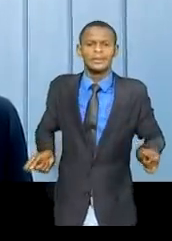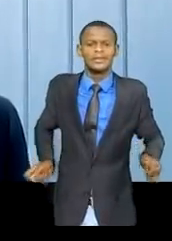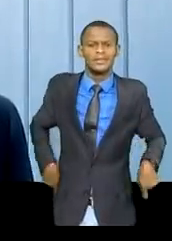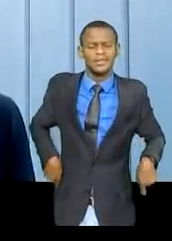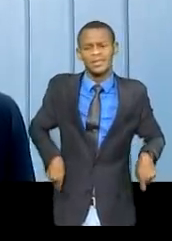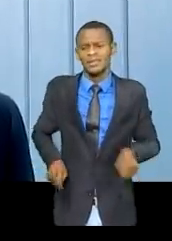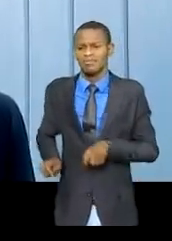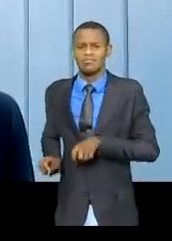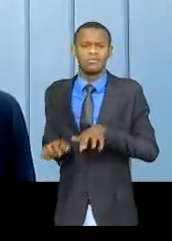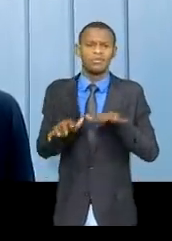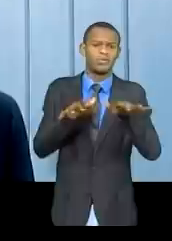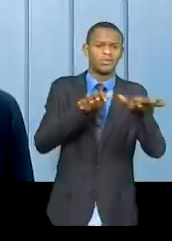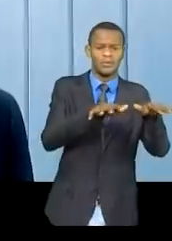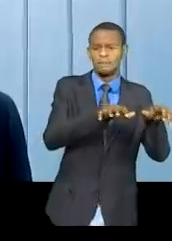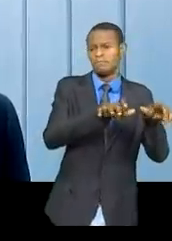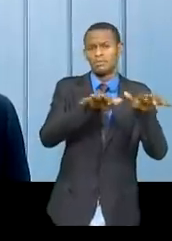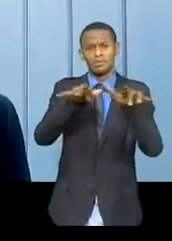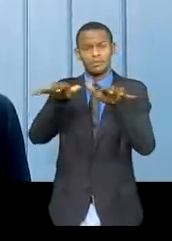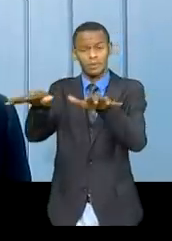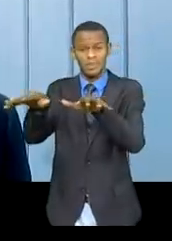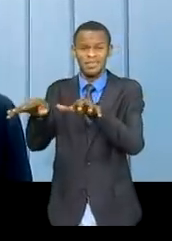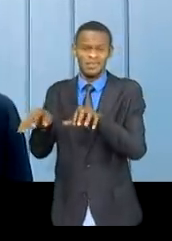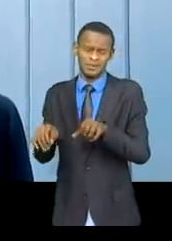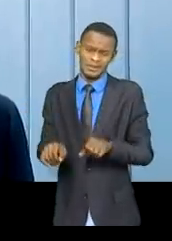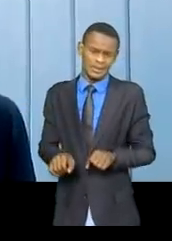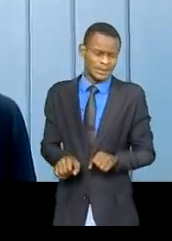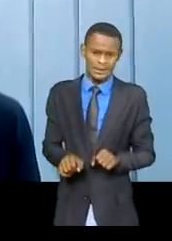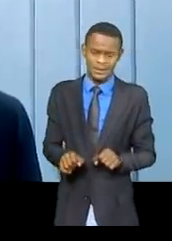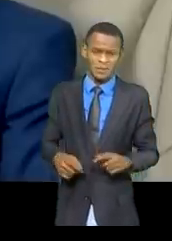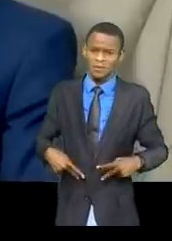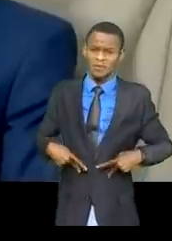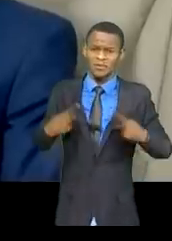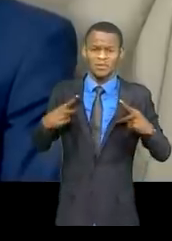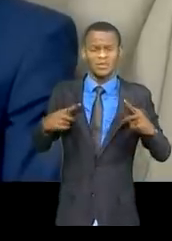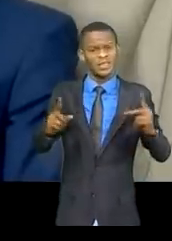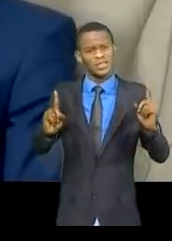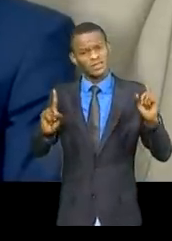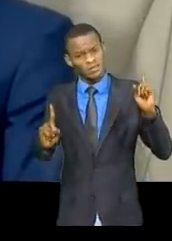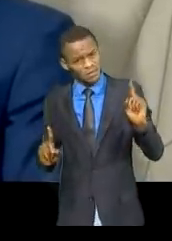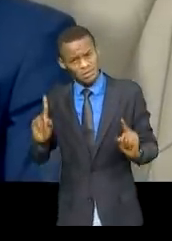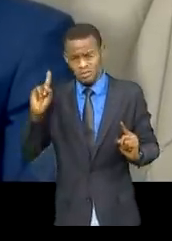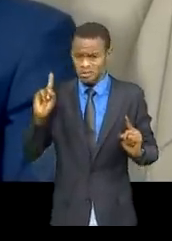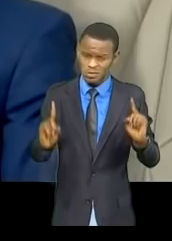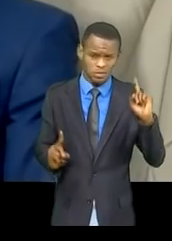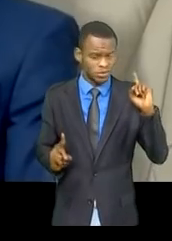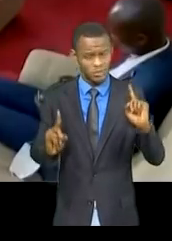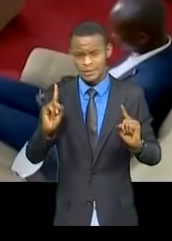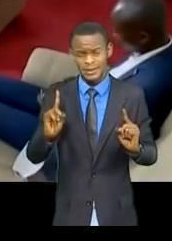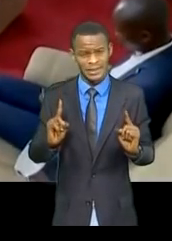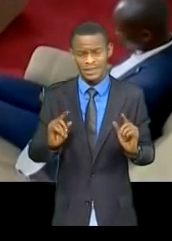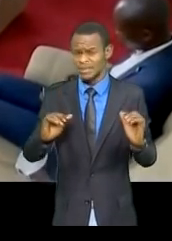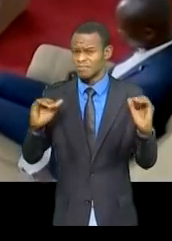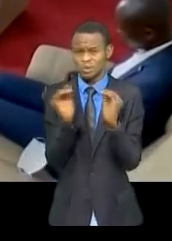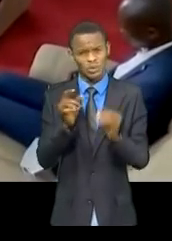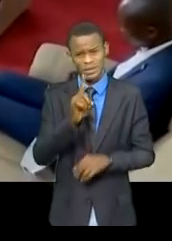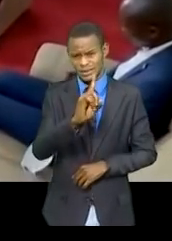vivent une vie infrahumaine. Tout cela, ça les préoccupe, ça nous a